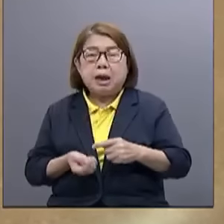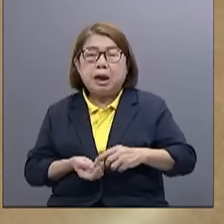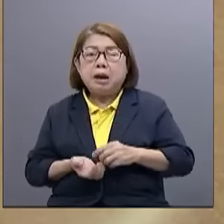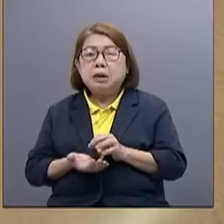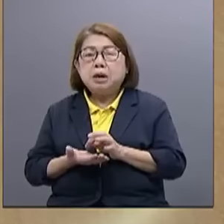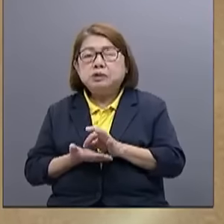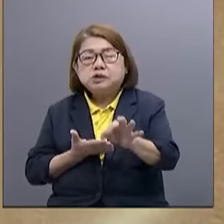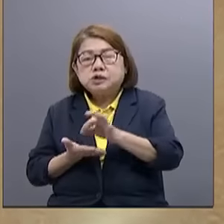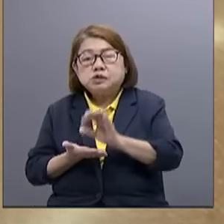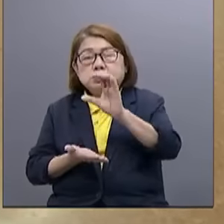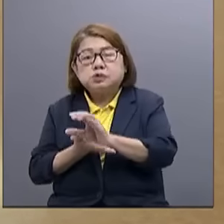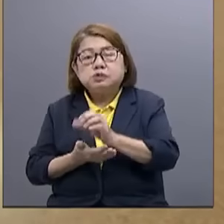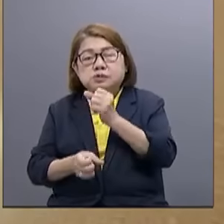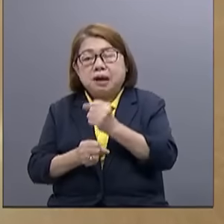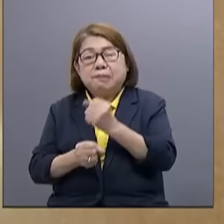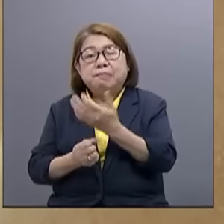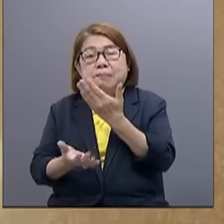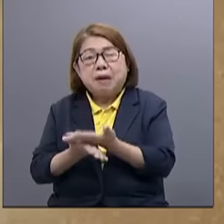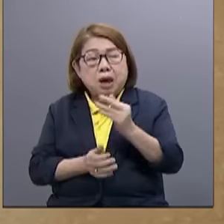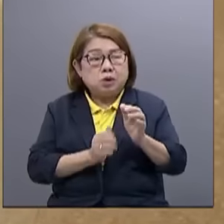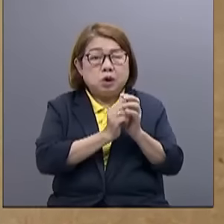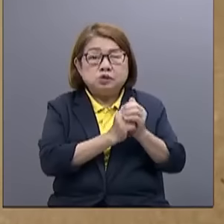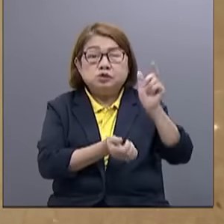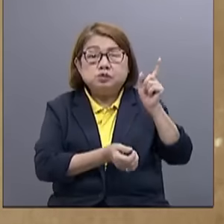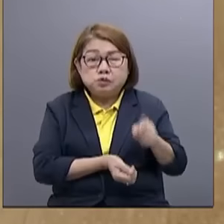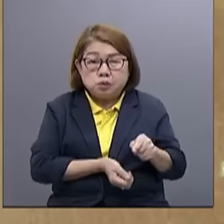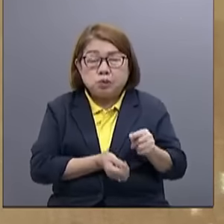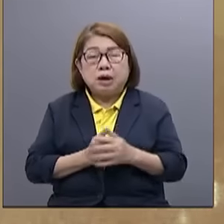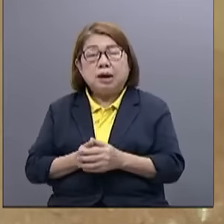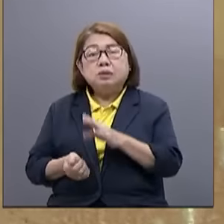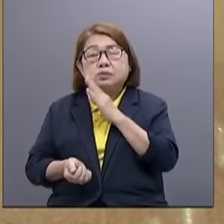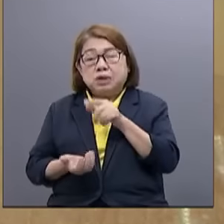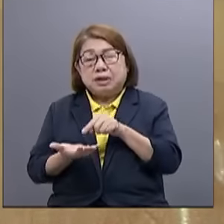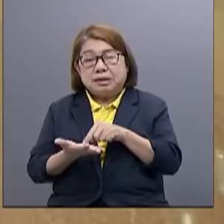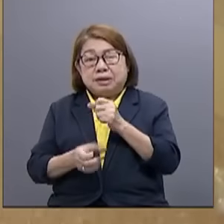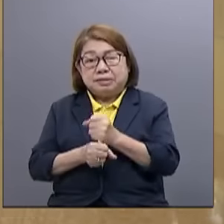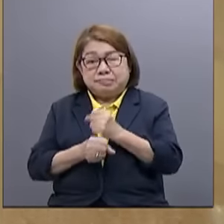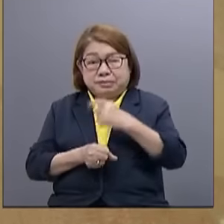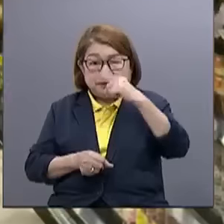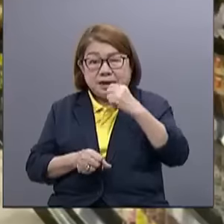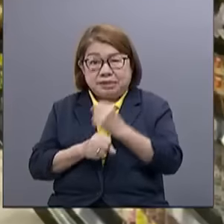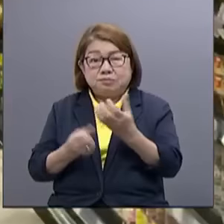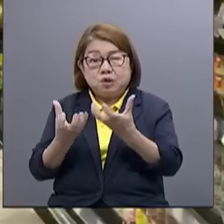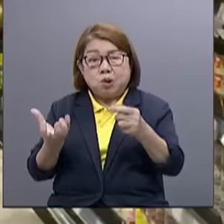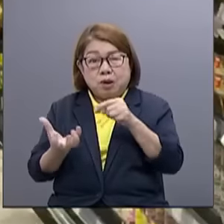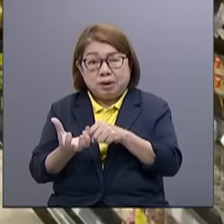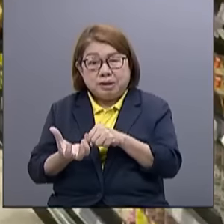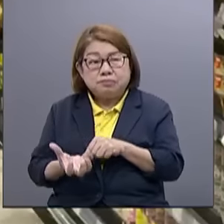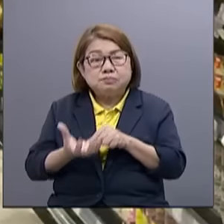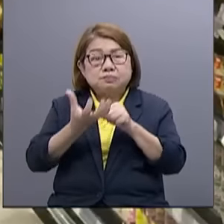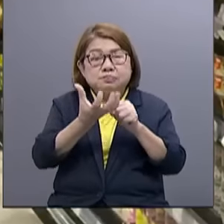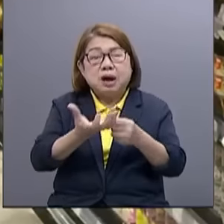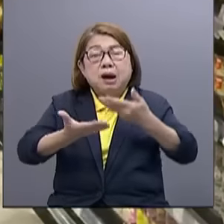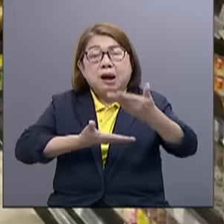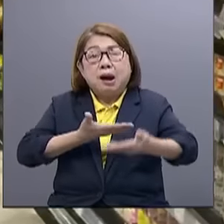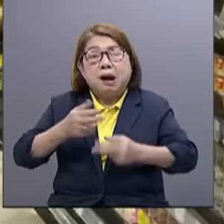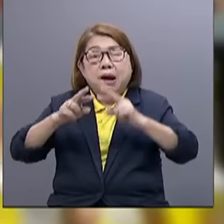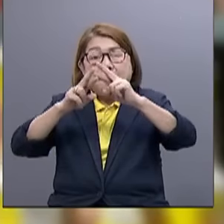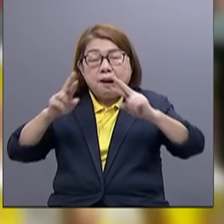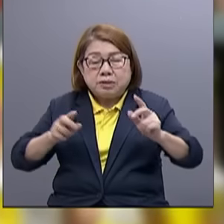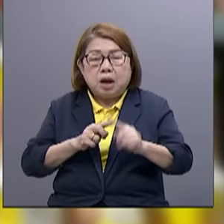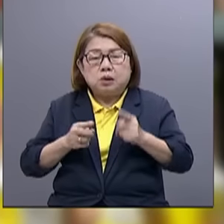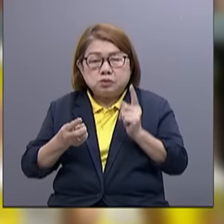ไม่ได้ไม่ได้รับการสนับสนุนเช่นสินค้าหนึ่งอย่างที่ผลิตออกมา กว่าจะขึ้นห้างได้ค่ะต้องเจอทั้งค่าวัต